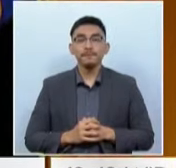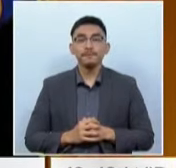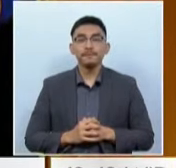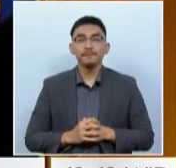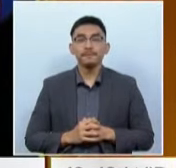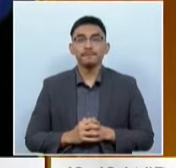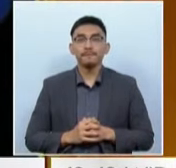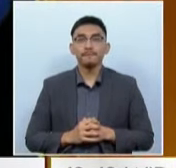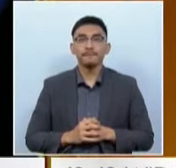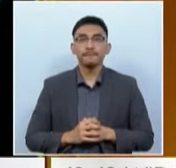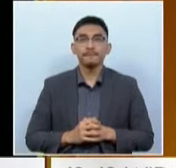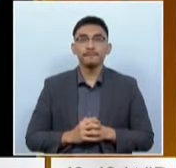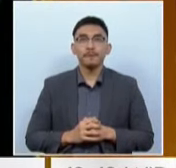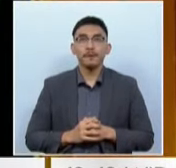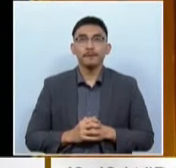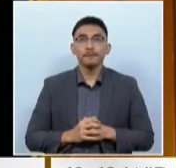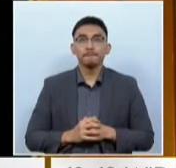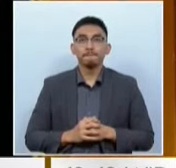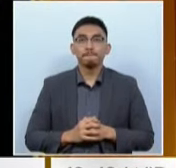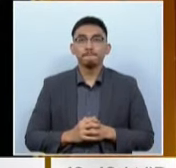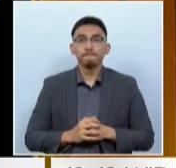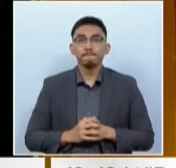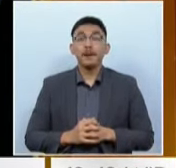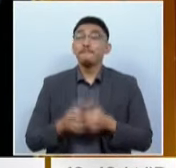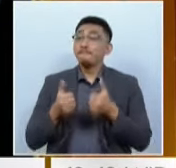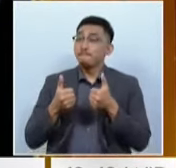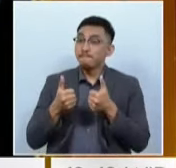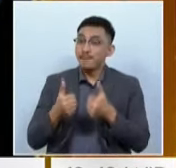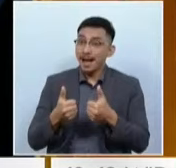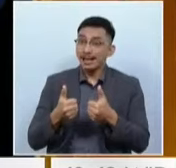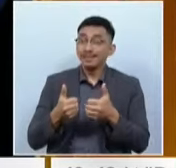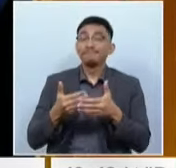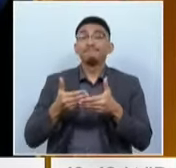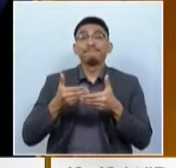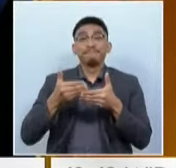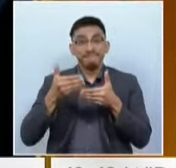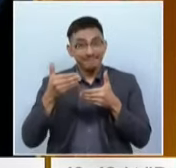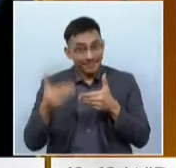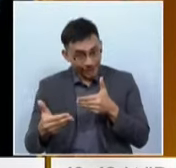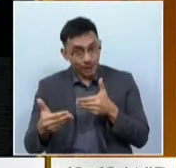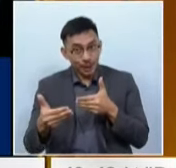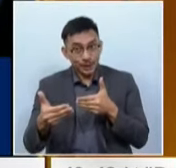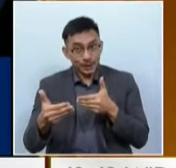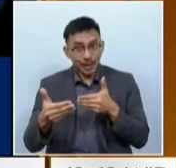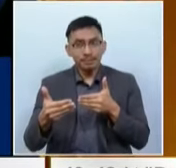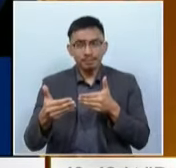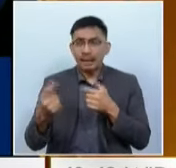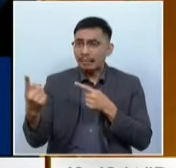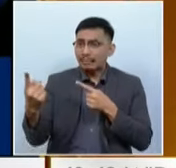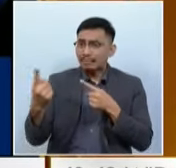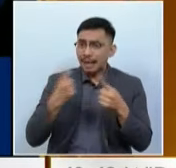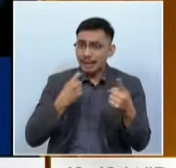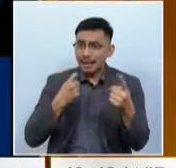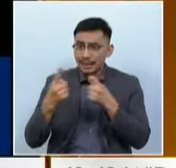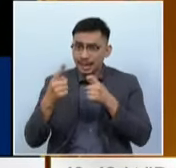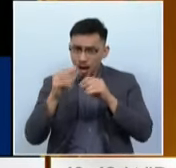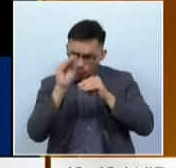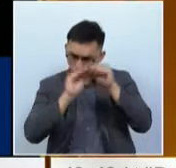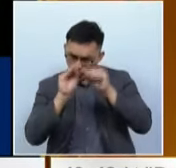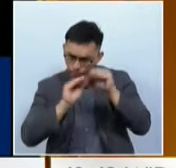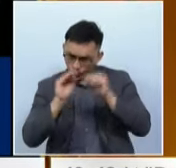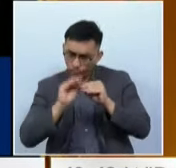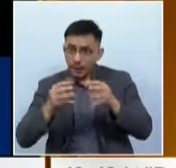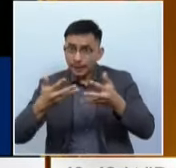pajajar baik selanjutnya penyerahan secara simbolis pertanyaan hasil rumusan para panelis oleh